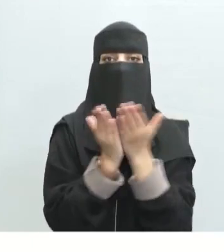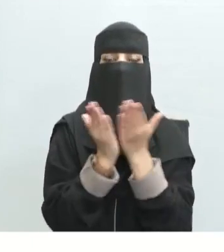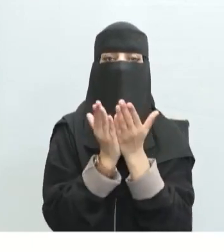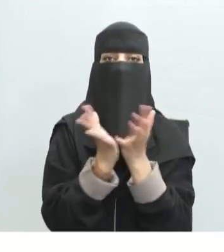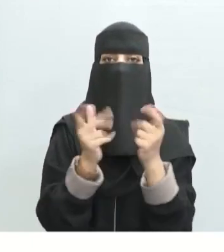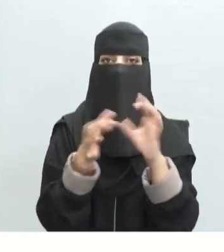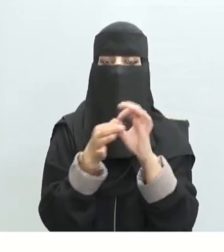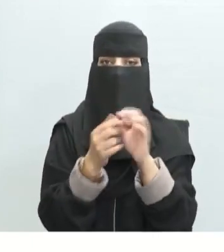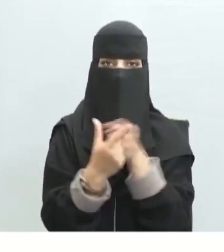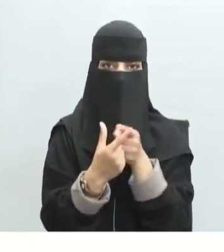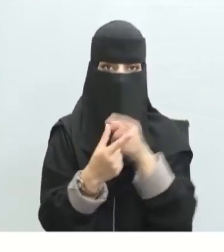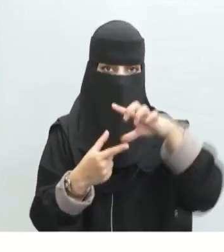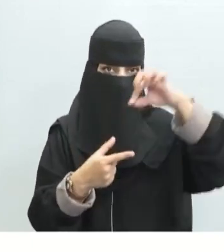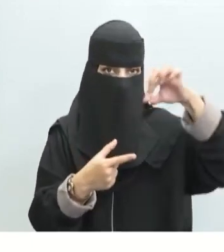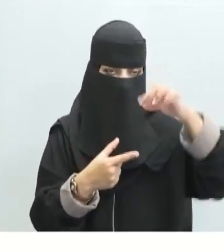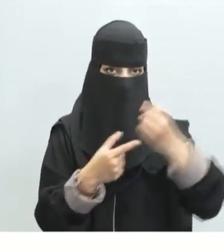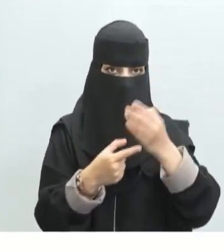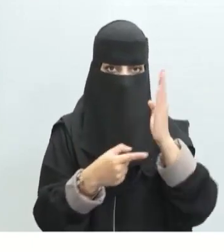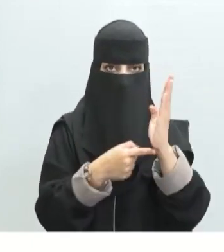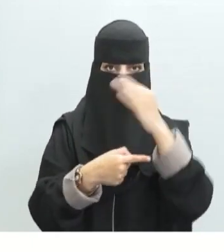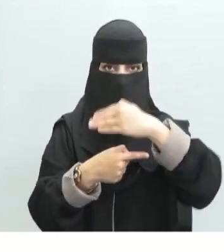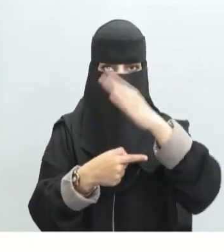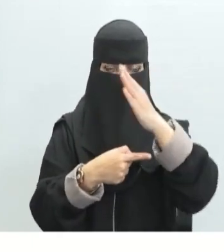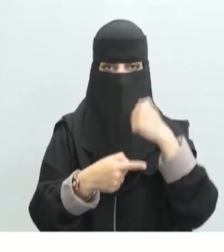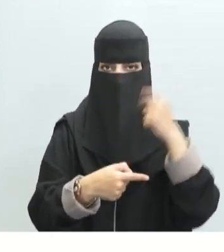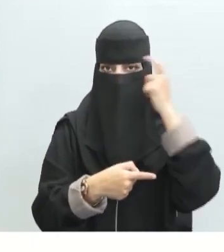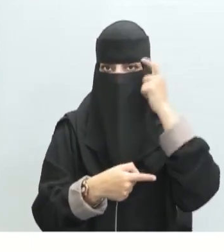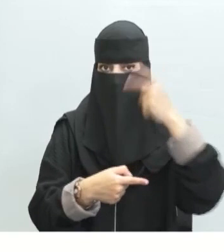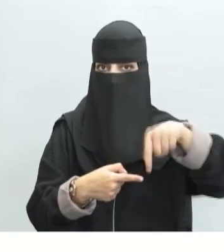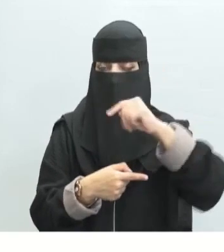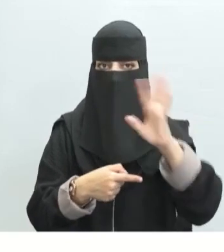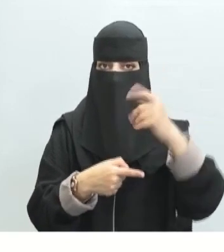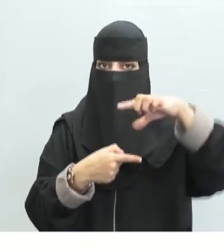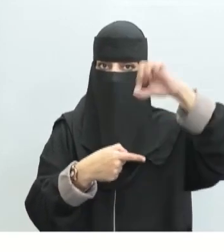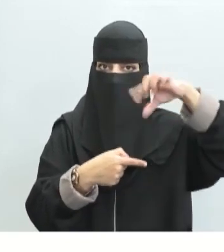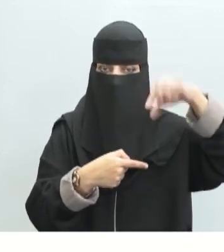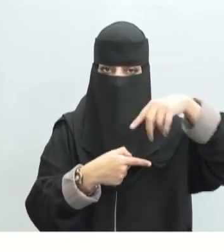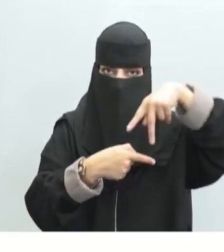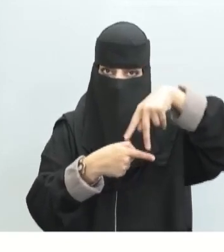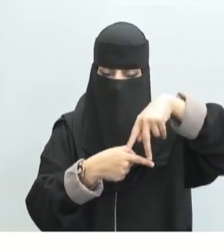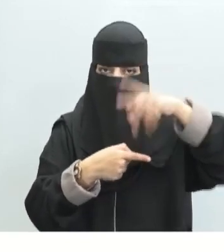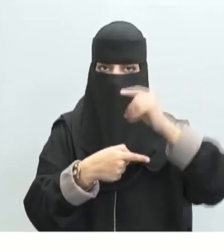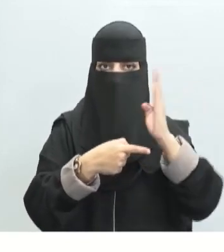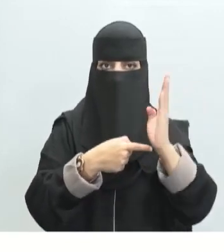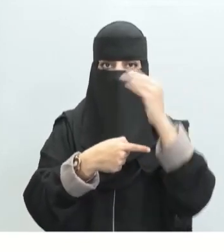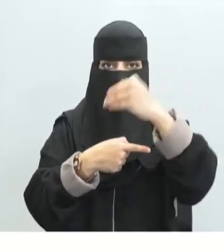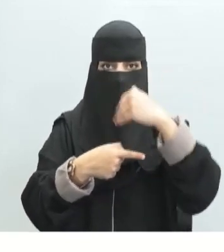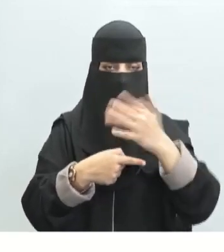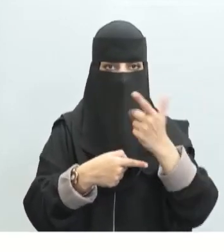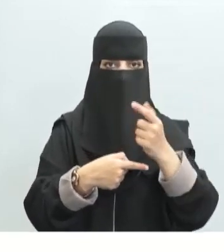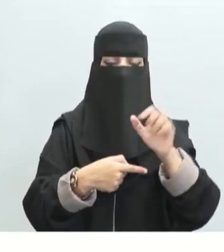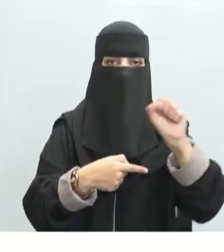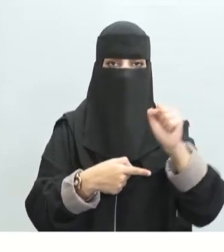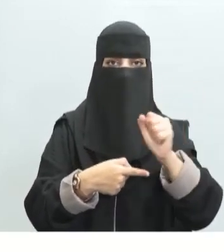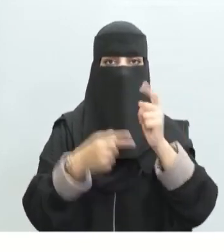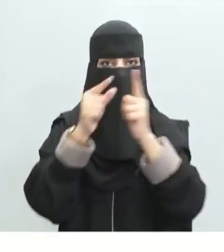العلاقات بين زوايا المثلث واضلاعه فاحنا نعرف ان في اي مثلث عندنا ثلاثه زوايا اي